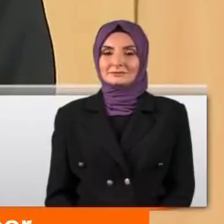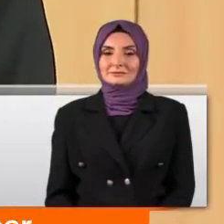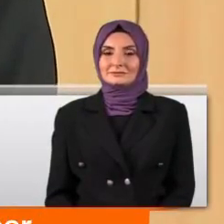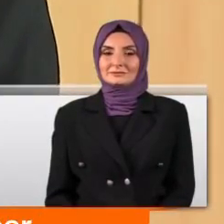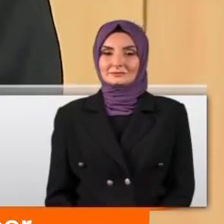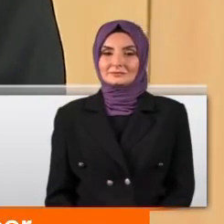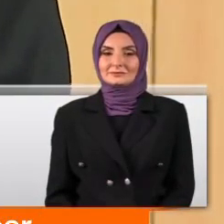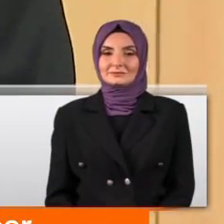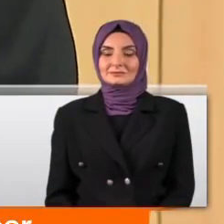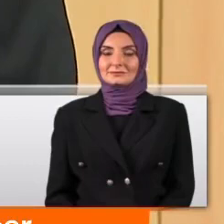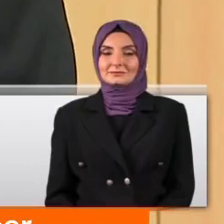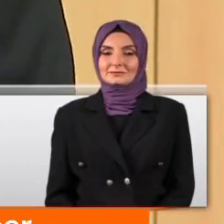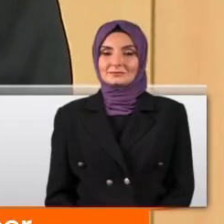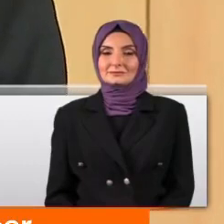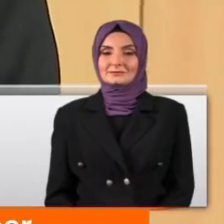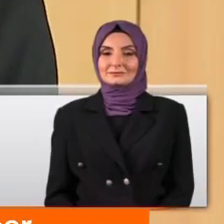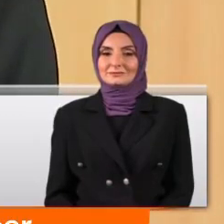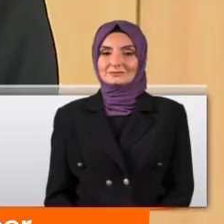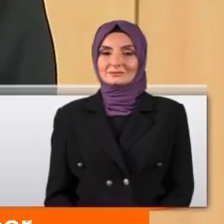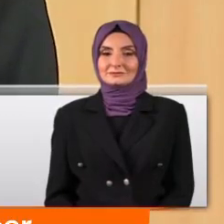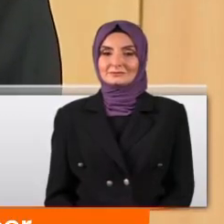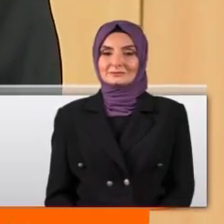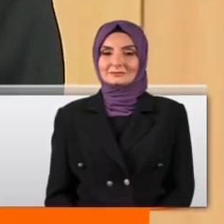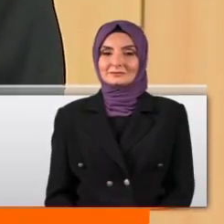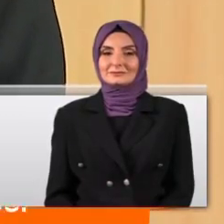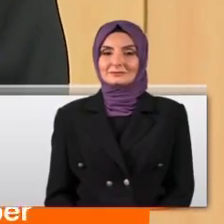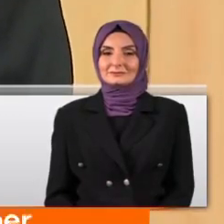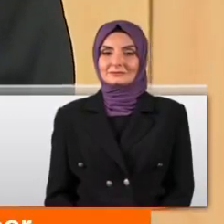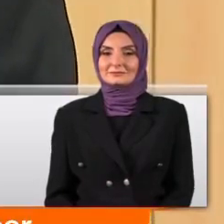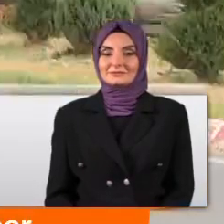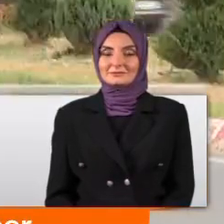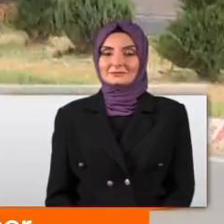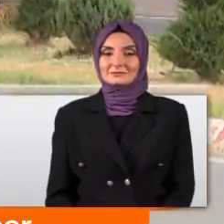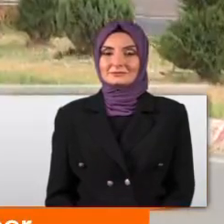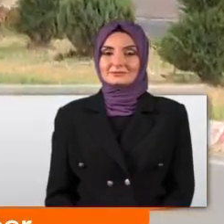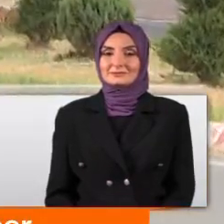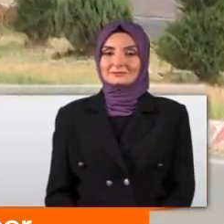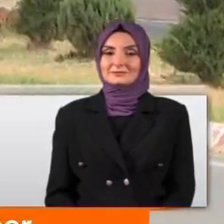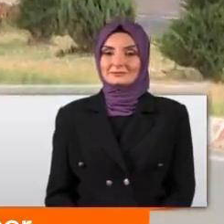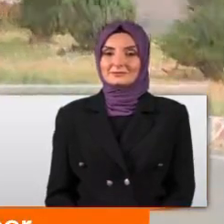Ben de tersini söylüyorum. Okumak için yaşıyorum.